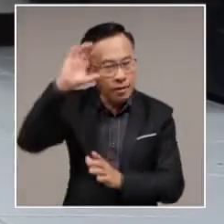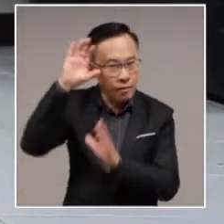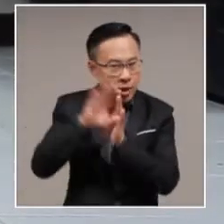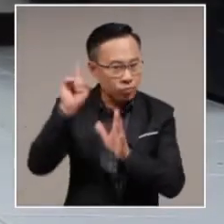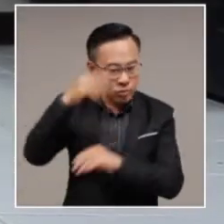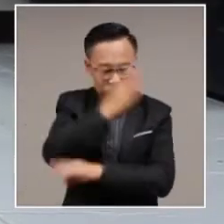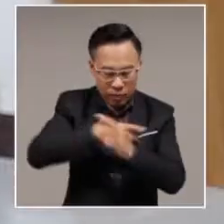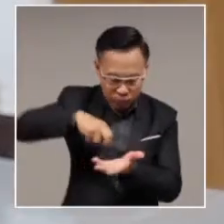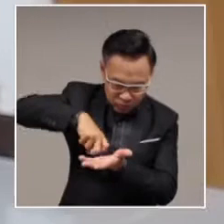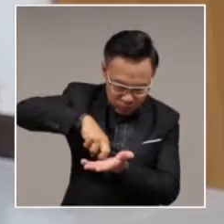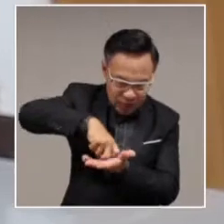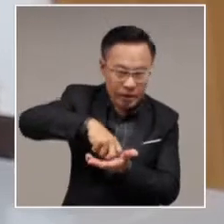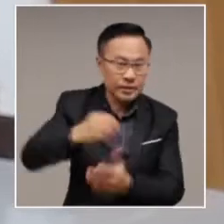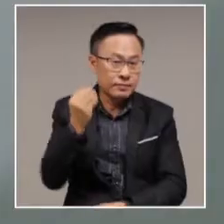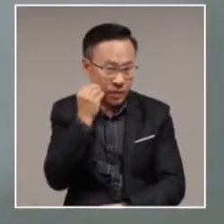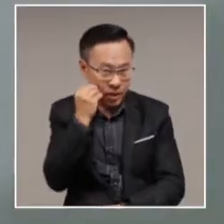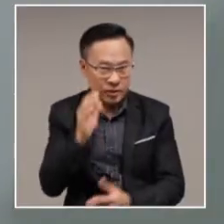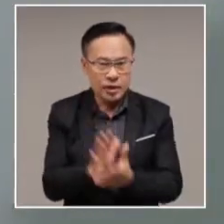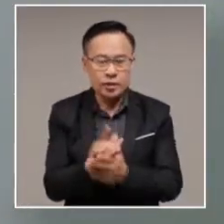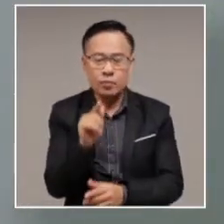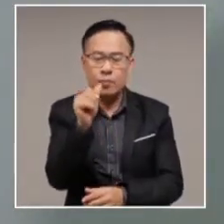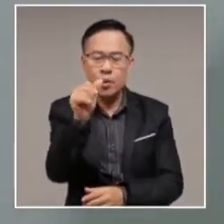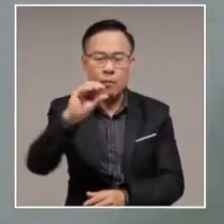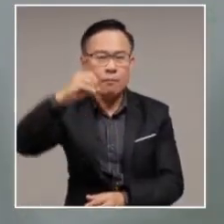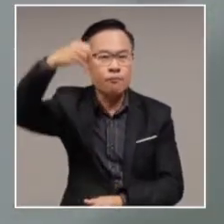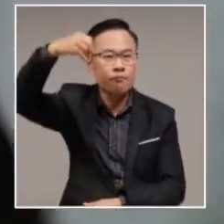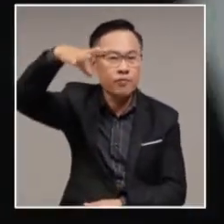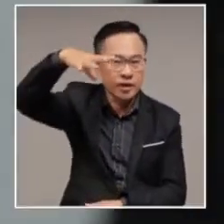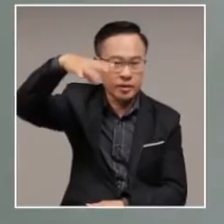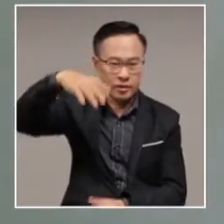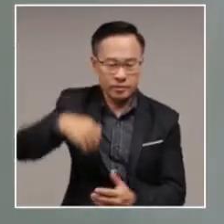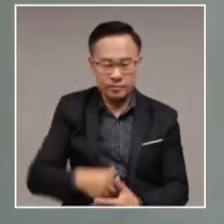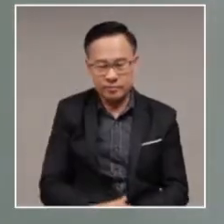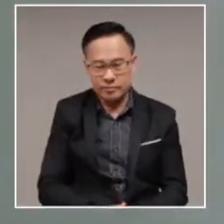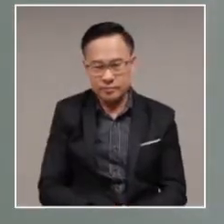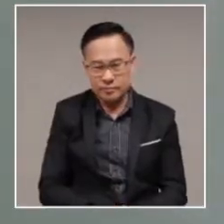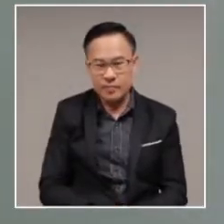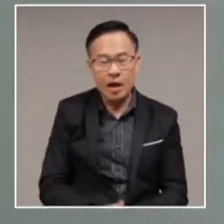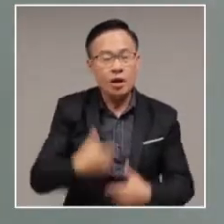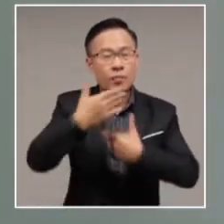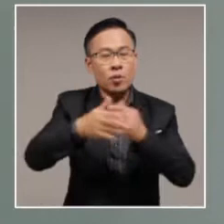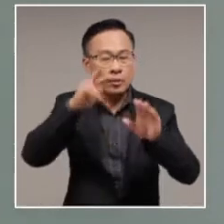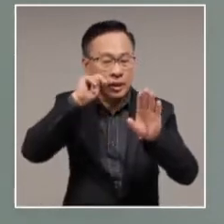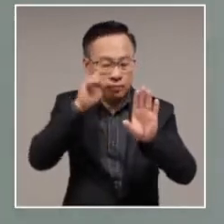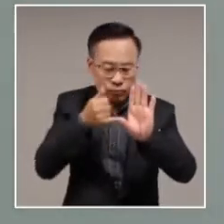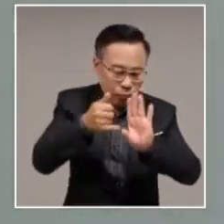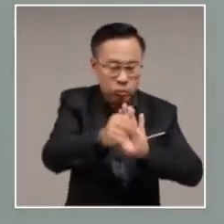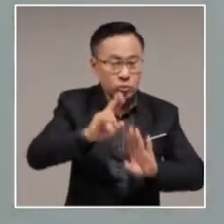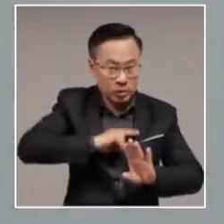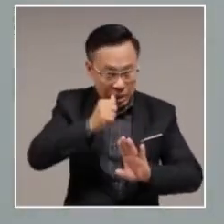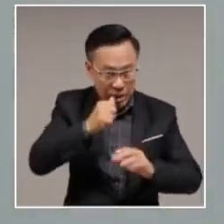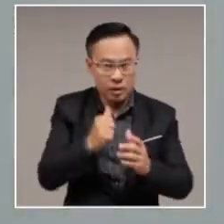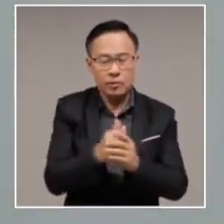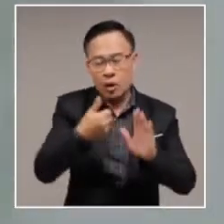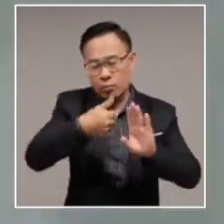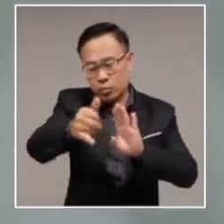เข่าในบ้านภาพพี่นุ้ยใช้มือยื่นไปกดเปิดสวิตช์ไฟในห้องน้ำภาพพี่นุ้ยเข้าห้องน้ำภาพพี่นุ้ย